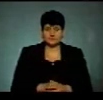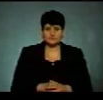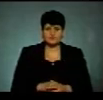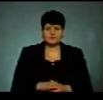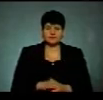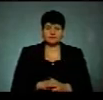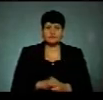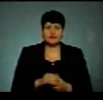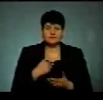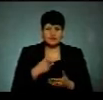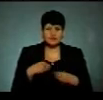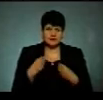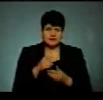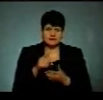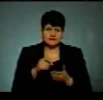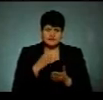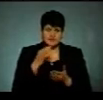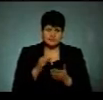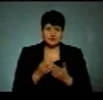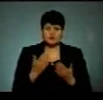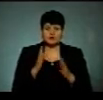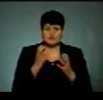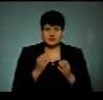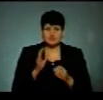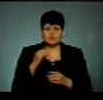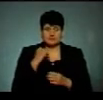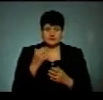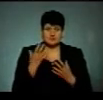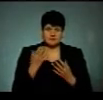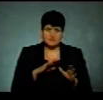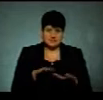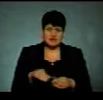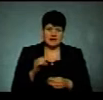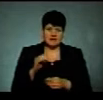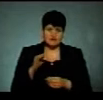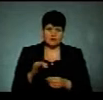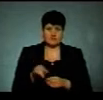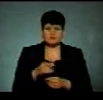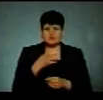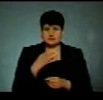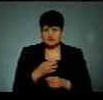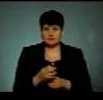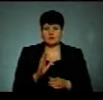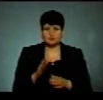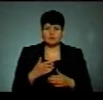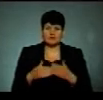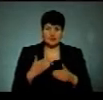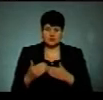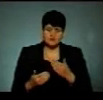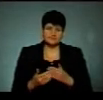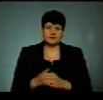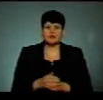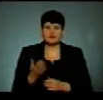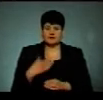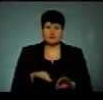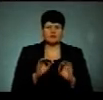ми дали відповідь на ваше запитання. Якщо у вас будуть ще, будь ласка, подзвоніть після ефіру, фахівець вам відповість, і ми будемо рухатися далі. Давайте